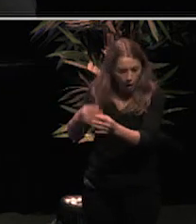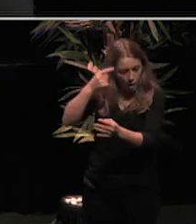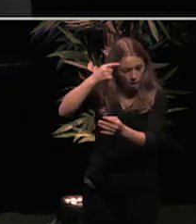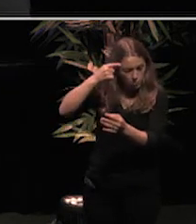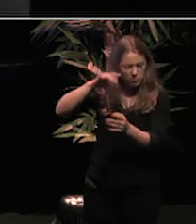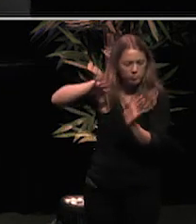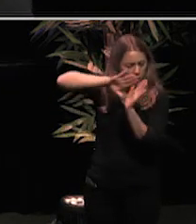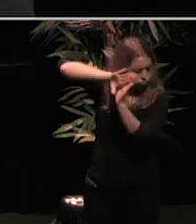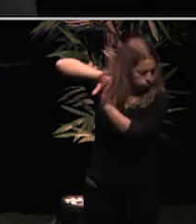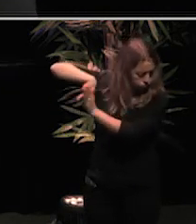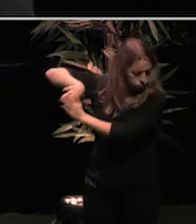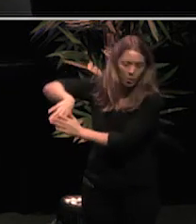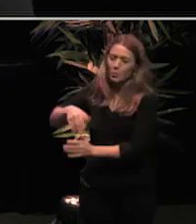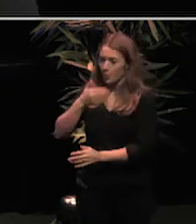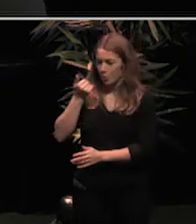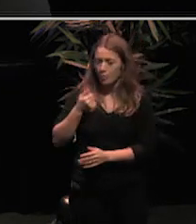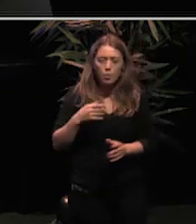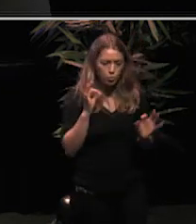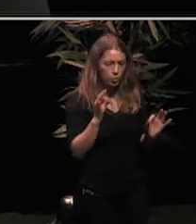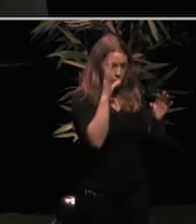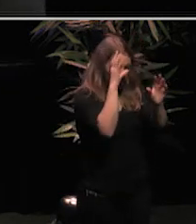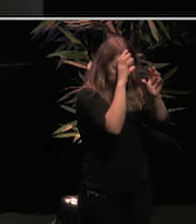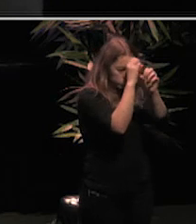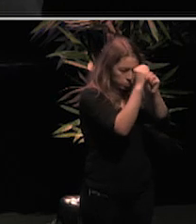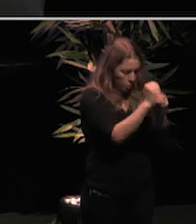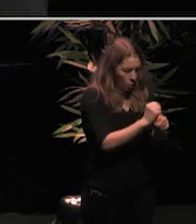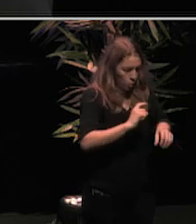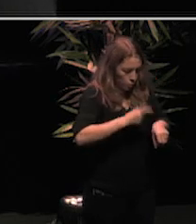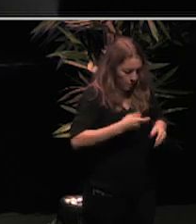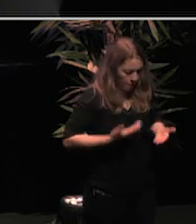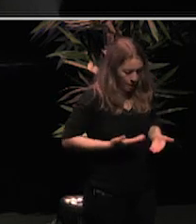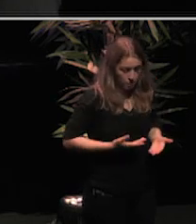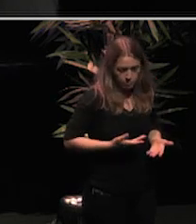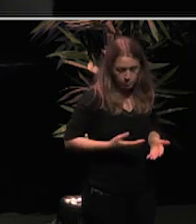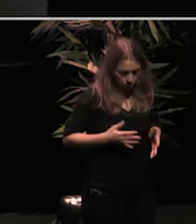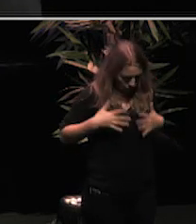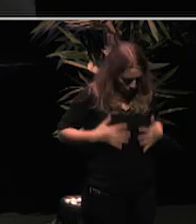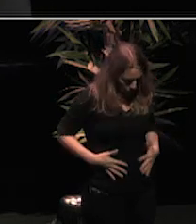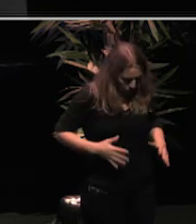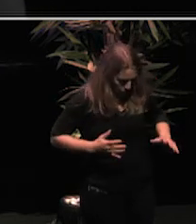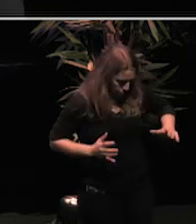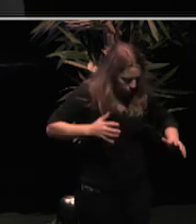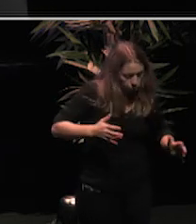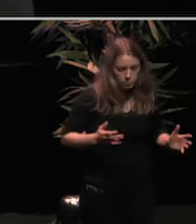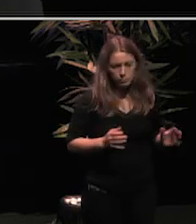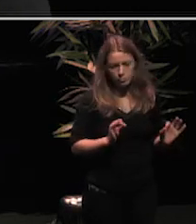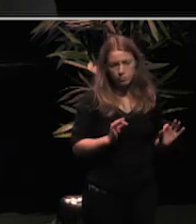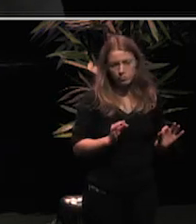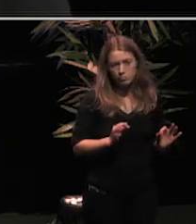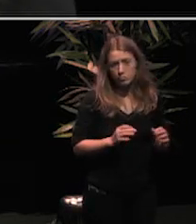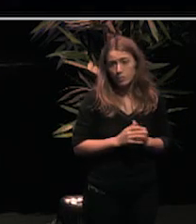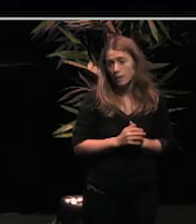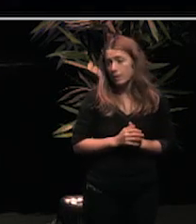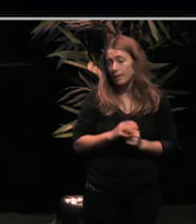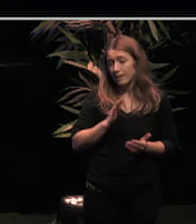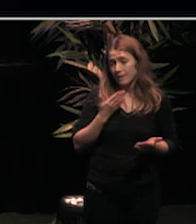de ce résultat et plutôt être concentré sur l'instant présent, on va dire quoi. Et je crois que c'est aussi une des parties